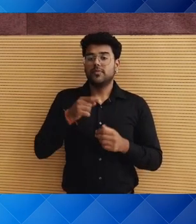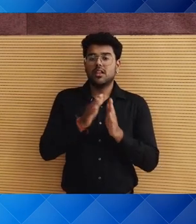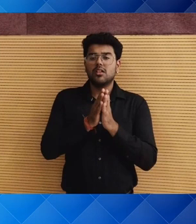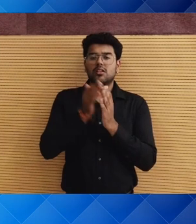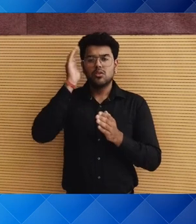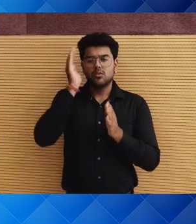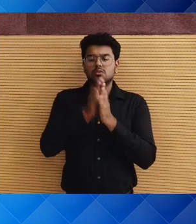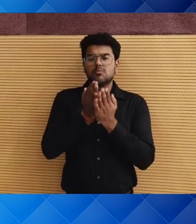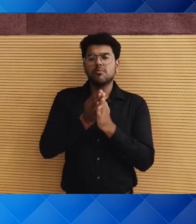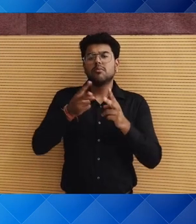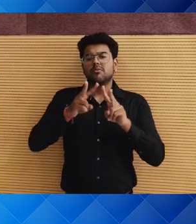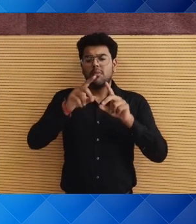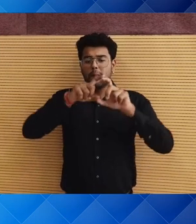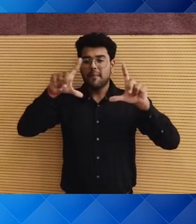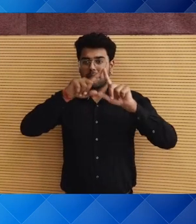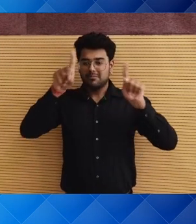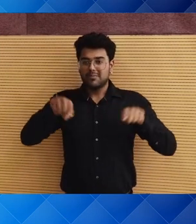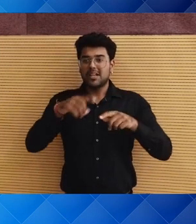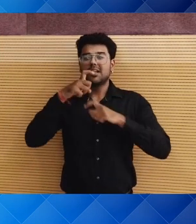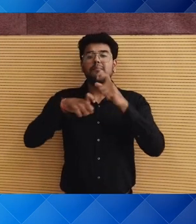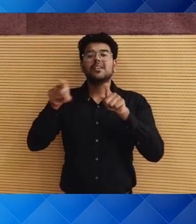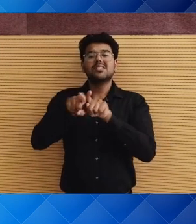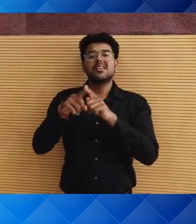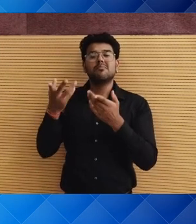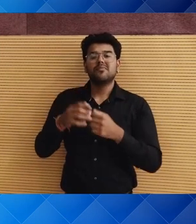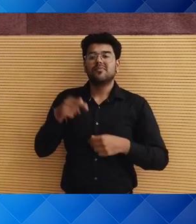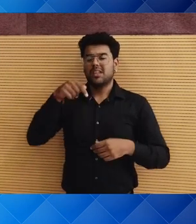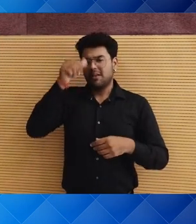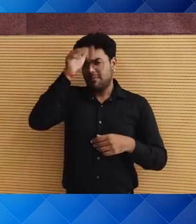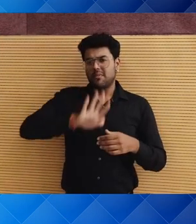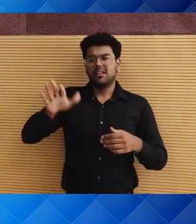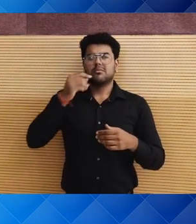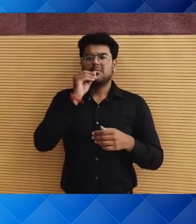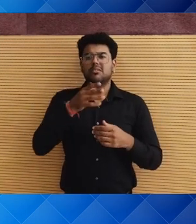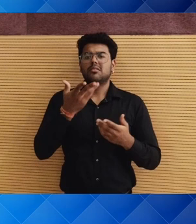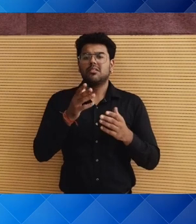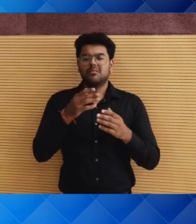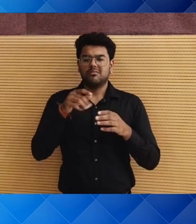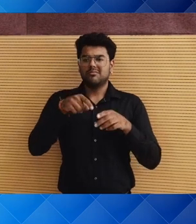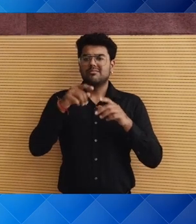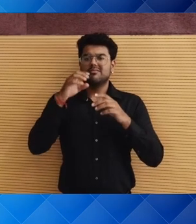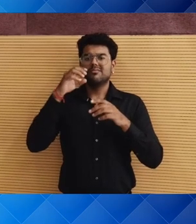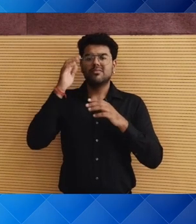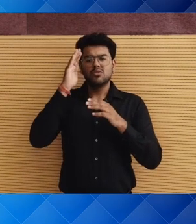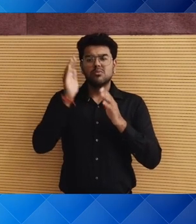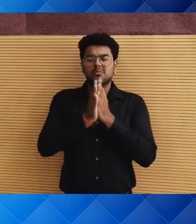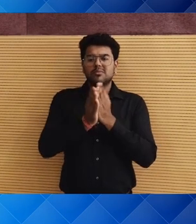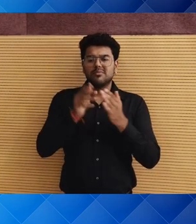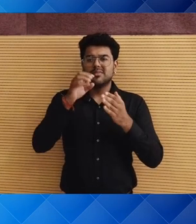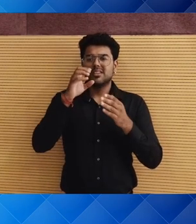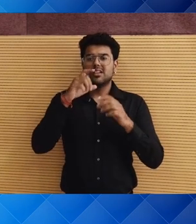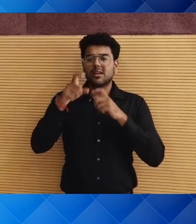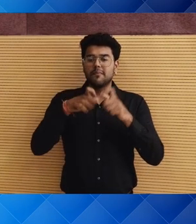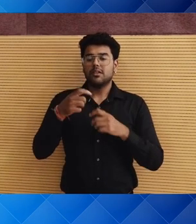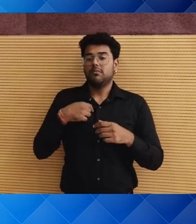अखबारों में बड़े बड़े विज्ञापन दे ले कंपनियां बन गए, फिर वो कभी भारत की मैप कहां दिखाते वो प्रश्न बन जाता है, मैं उनको सुधारने